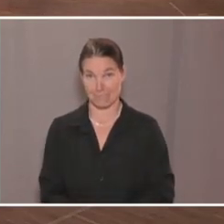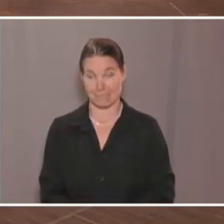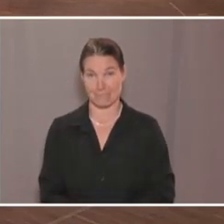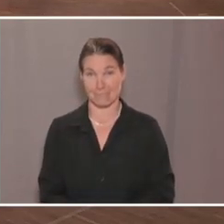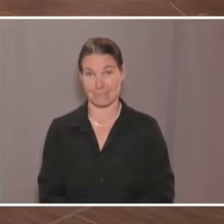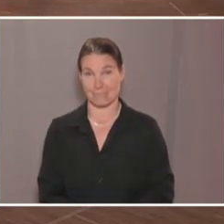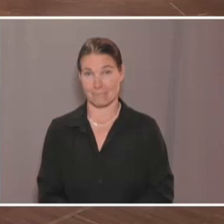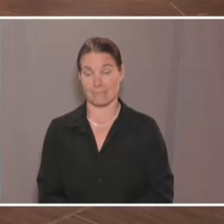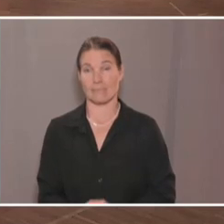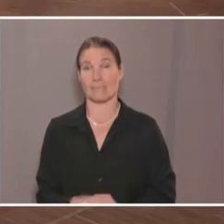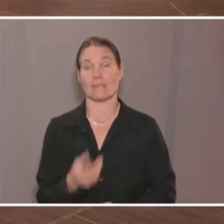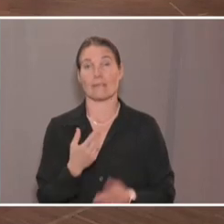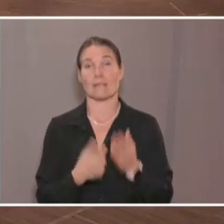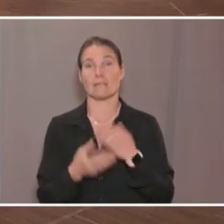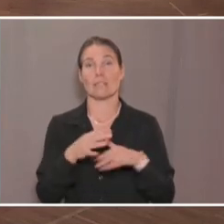Jedenfalls wurde bereits